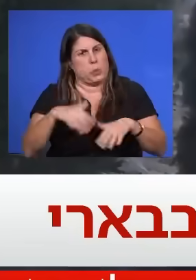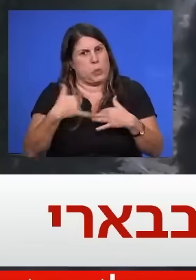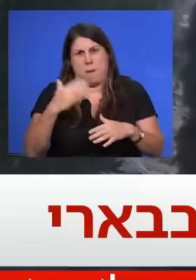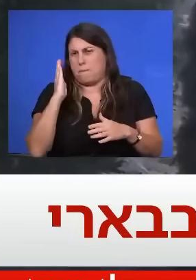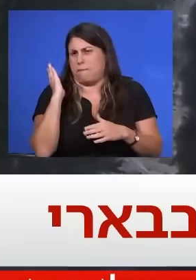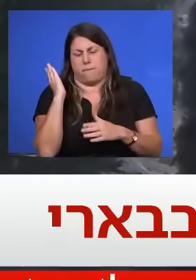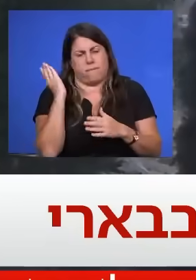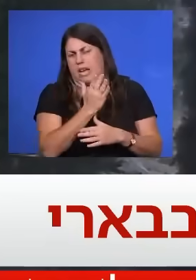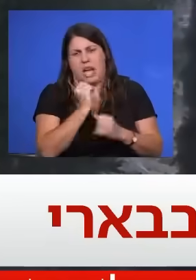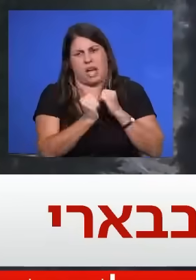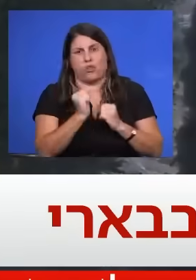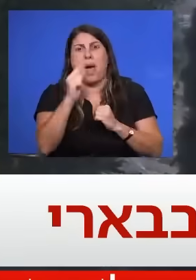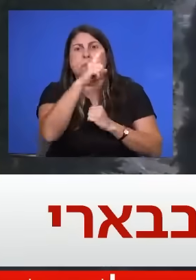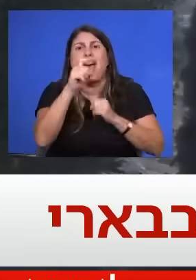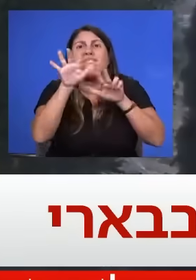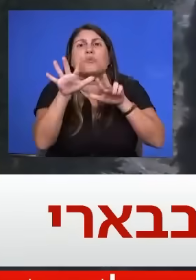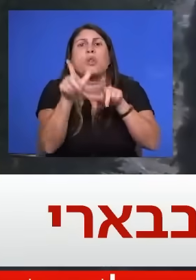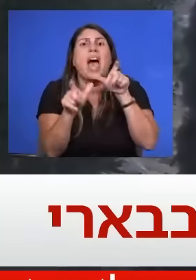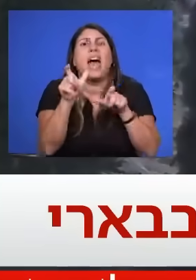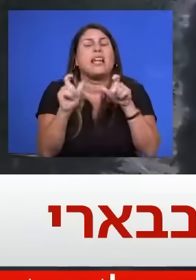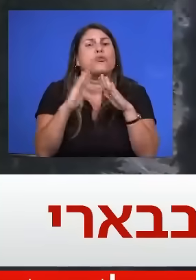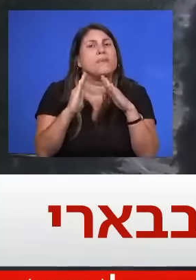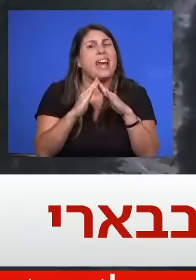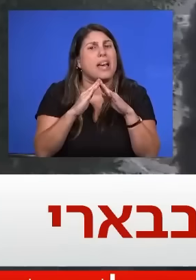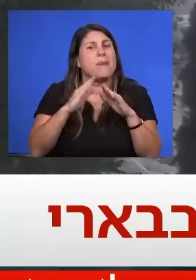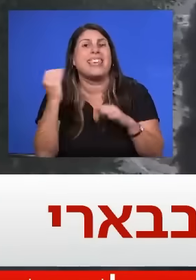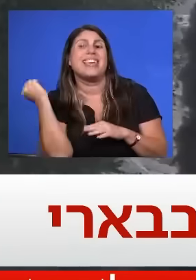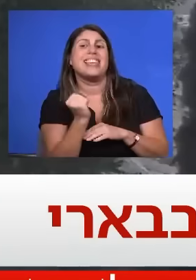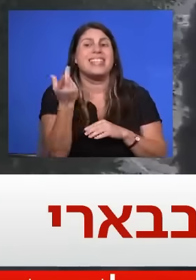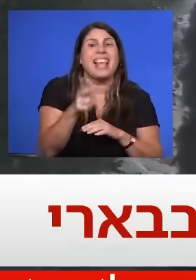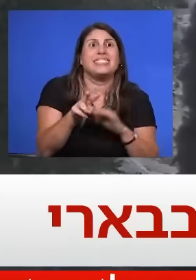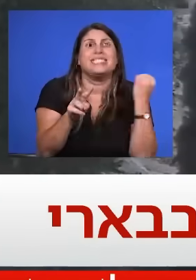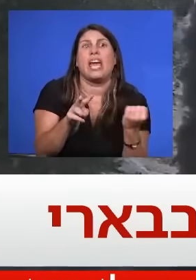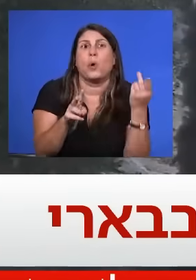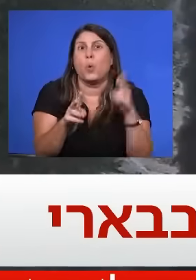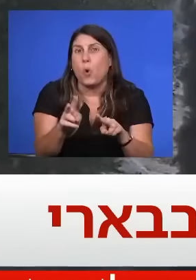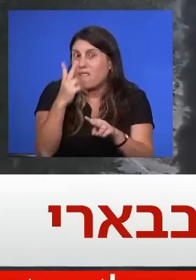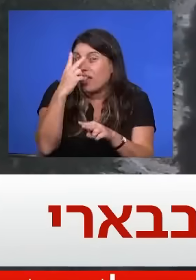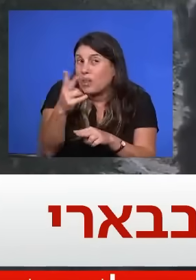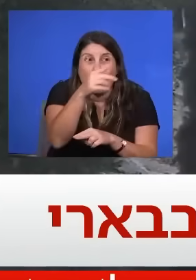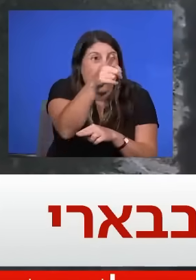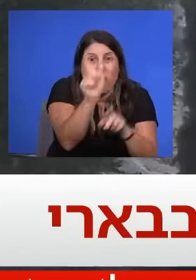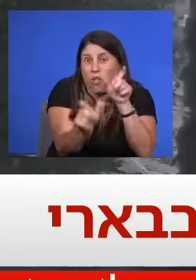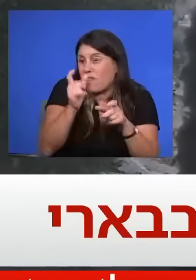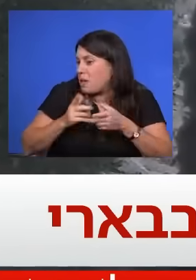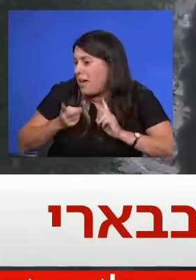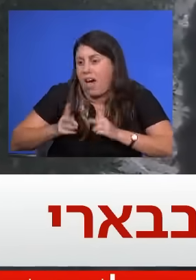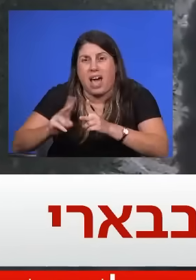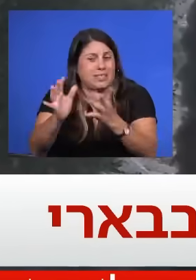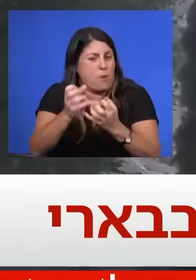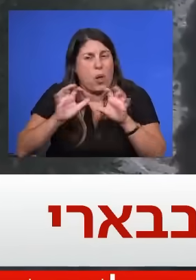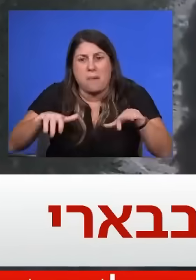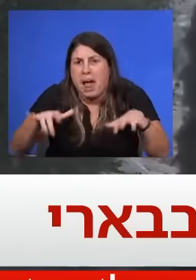מהחברים בקיבוץ הזה נרצחו, והנה הלוחמים, תראו, התושבים פשוט רצים, לוקחים את הכלבים, את הציוד שלהם.